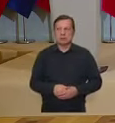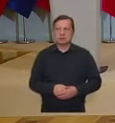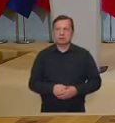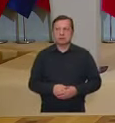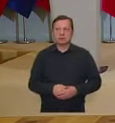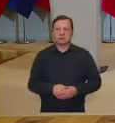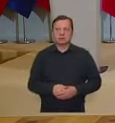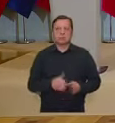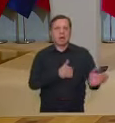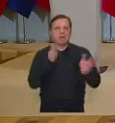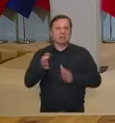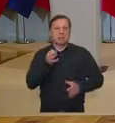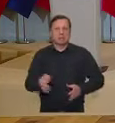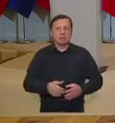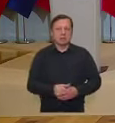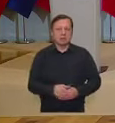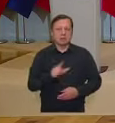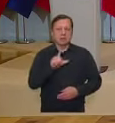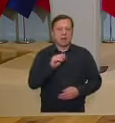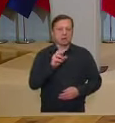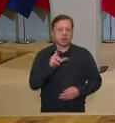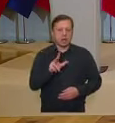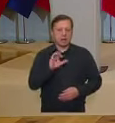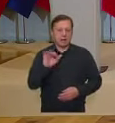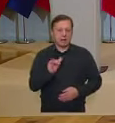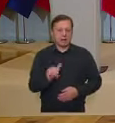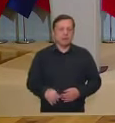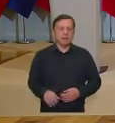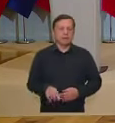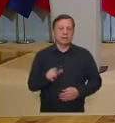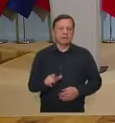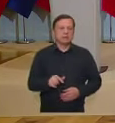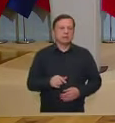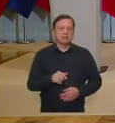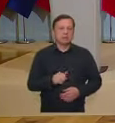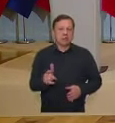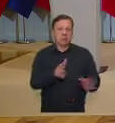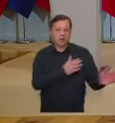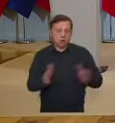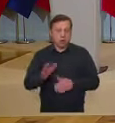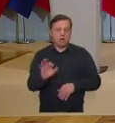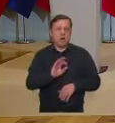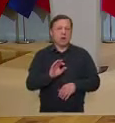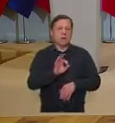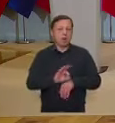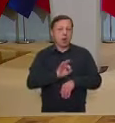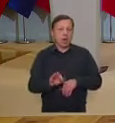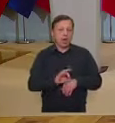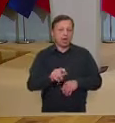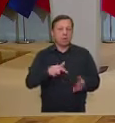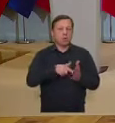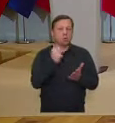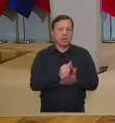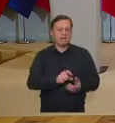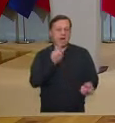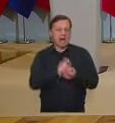Kolejne Proszę. Pytanie. Pan Leszek Baj, Polityka Insight. Czy gotowy jest już projekt specustawy antykryzysowej? Jeśli tak, to czy